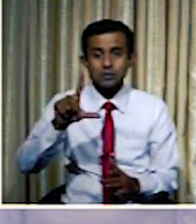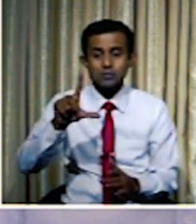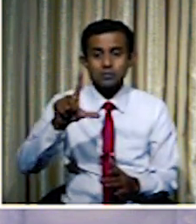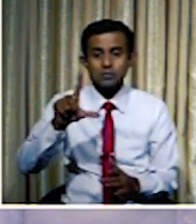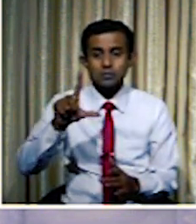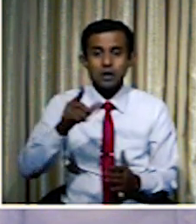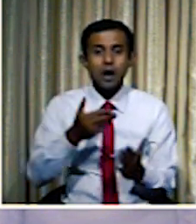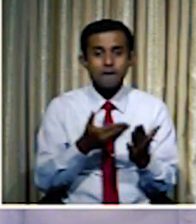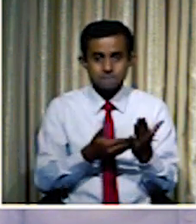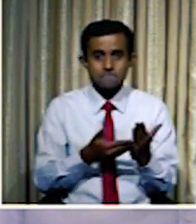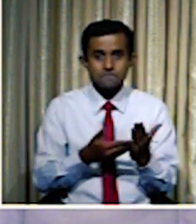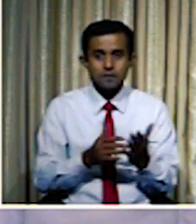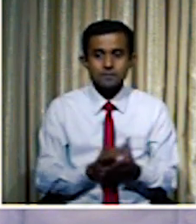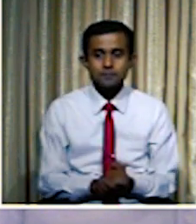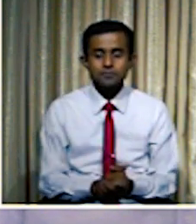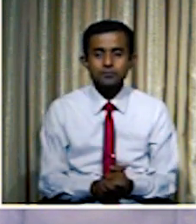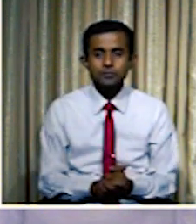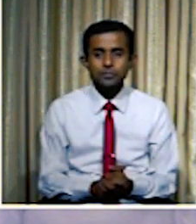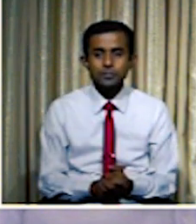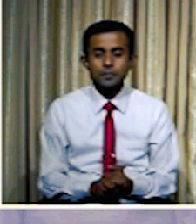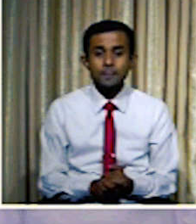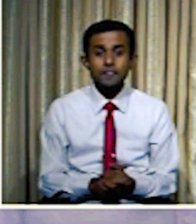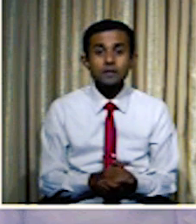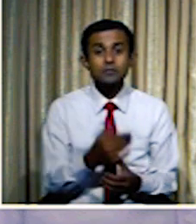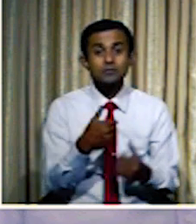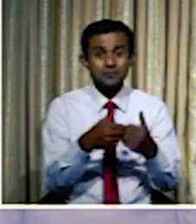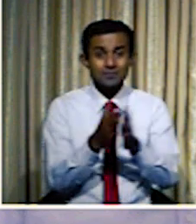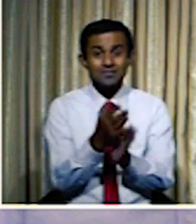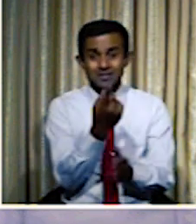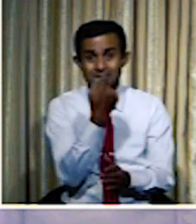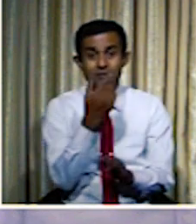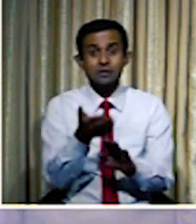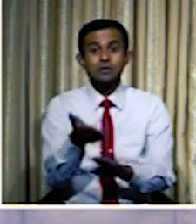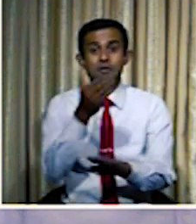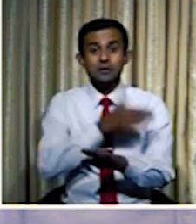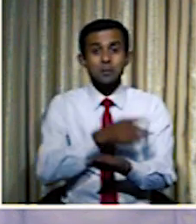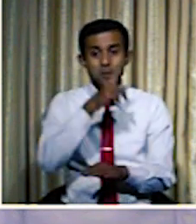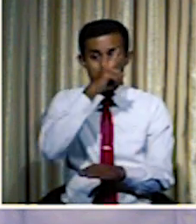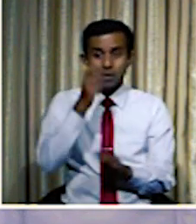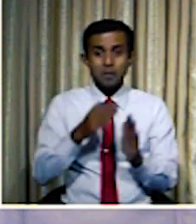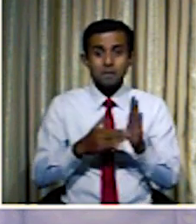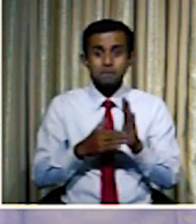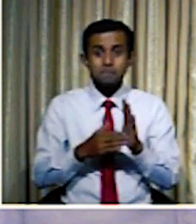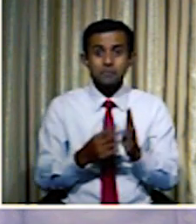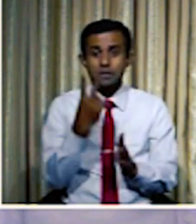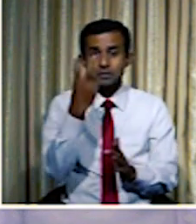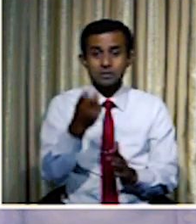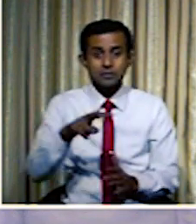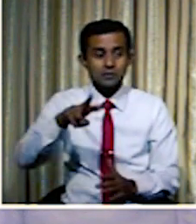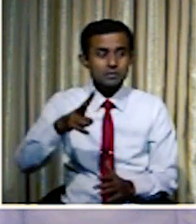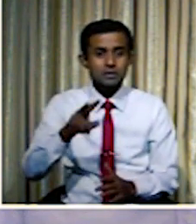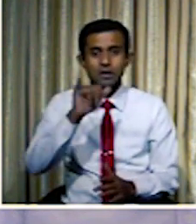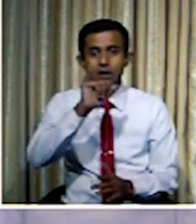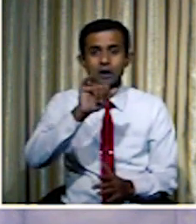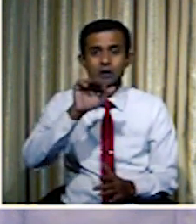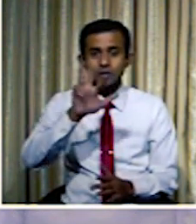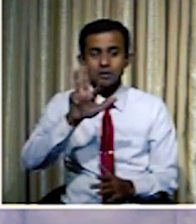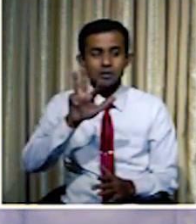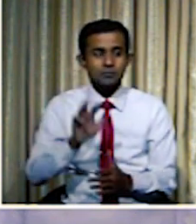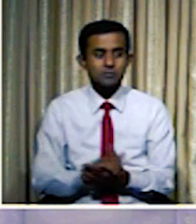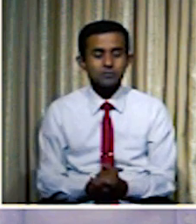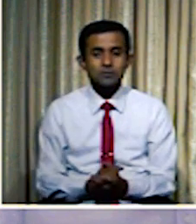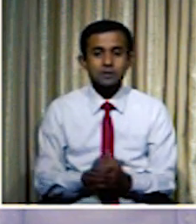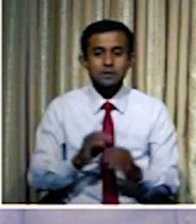හැටියට දක්වලා තිබුණා. ඒ කියන්නේ ඔවුන් කියනවා ඊට කලින් මාසෙ තිබුණා ඩොලර් මිලියන 2269ක්. ඒ